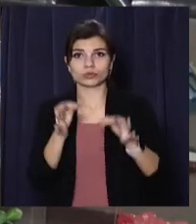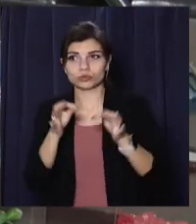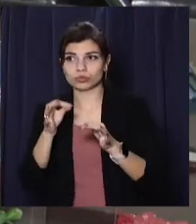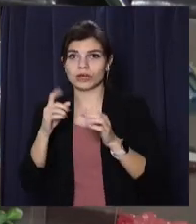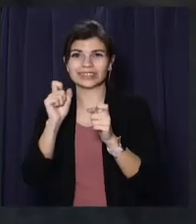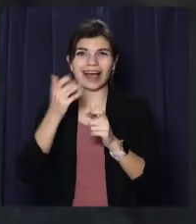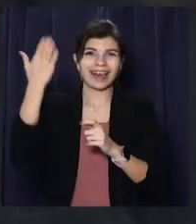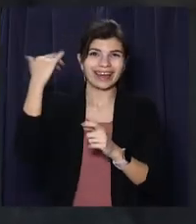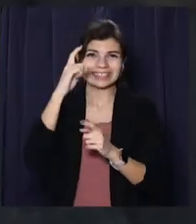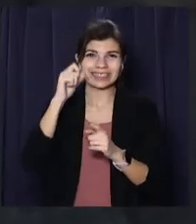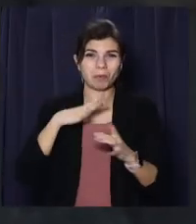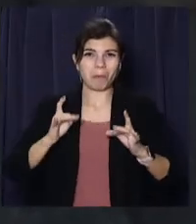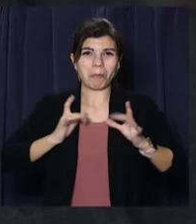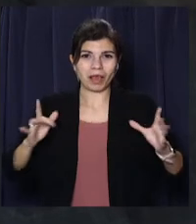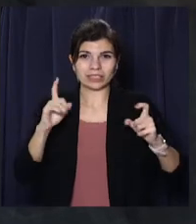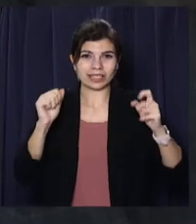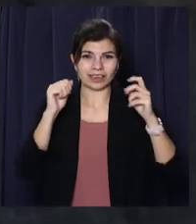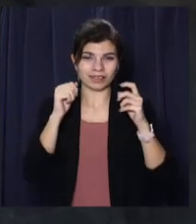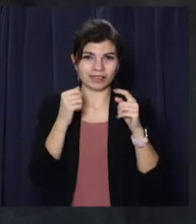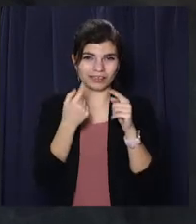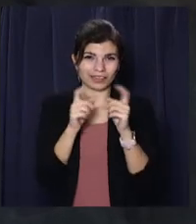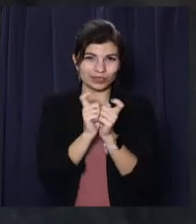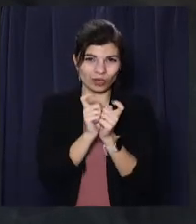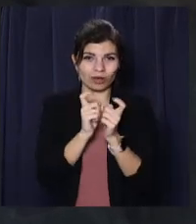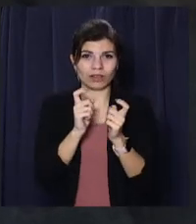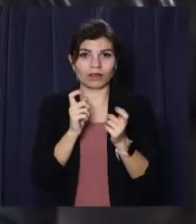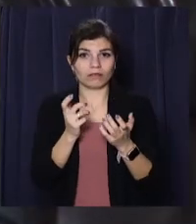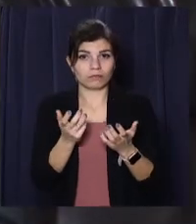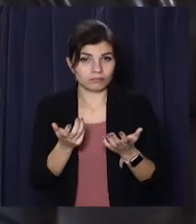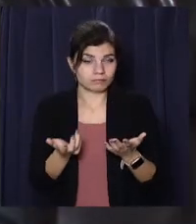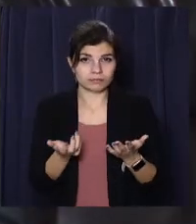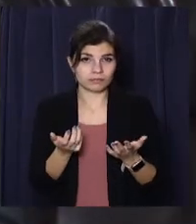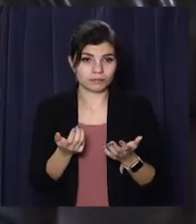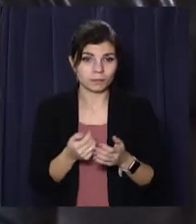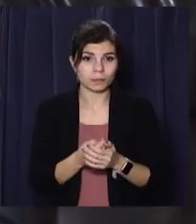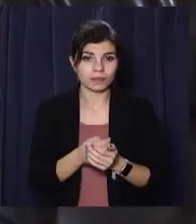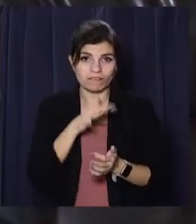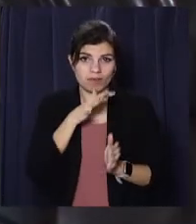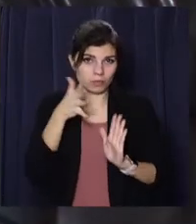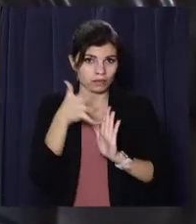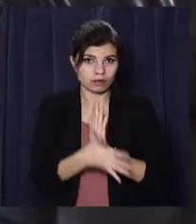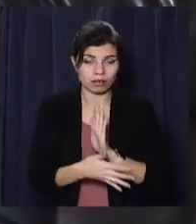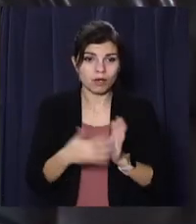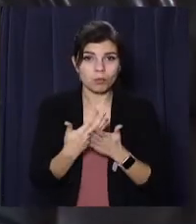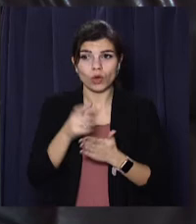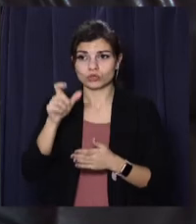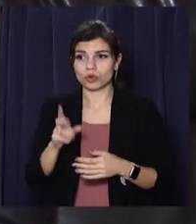між пасажирами та водіями можуть закінчитися лайкою або ж побиттям. Одна людина нанесла один удар, інший по